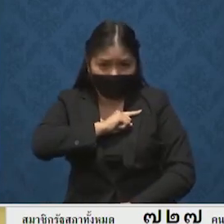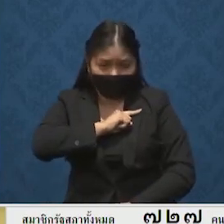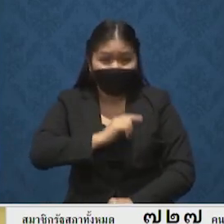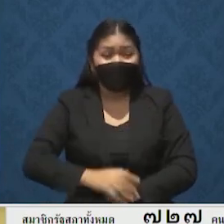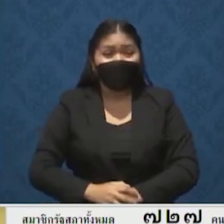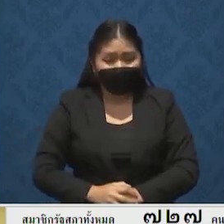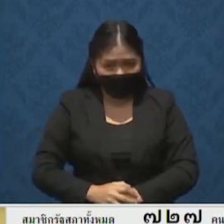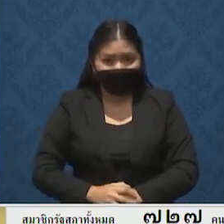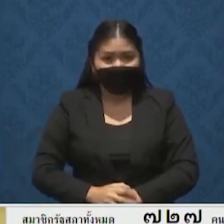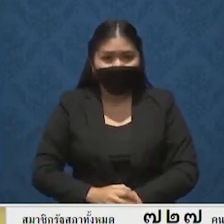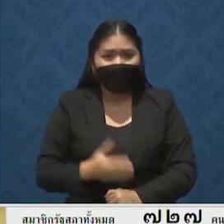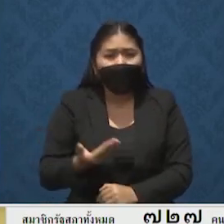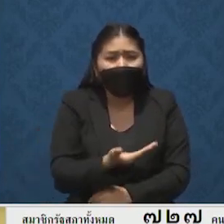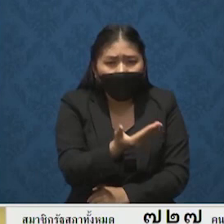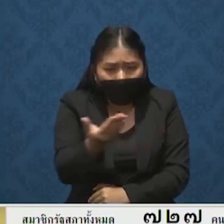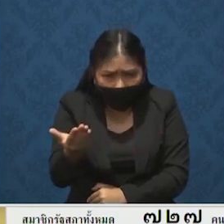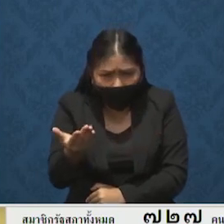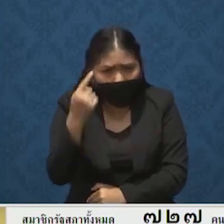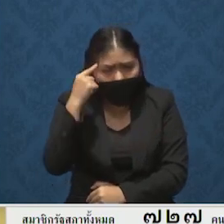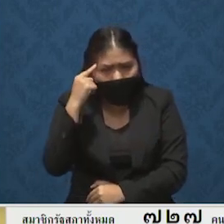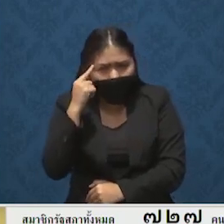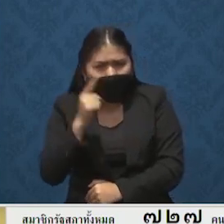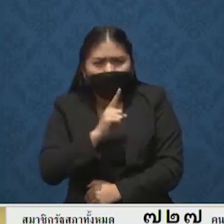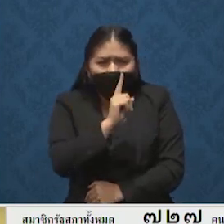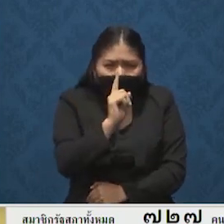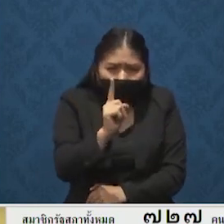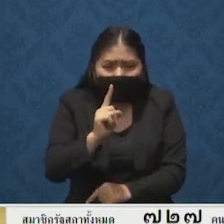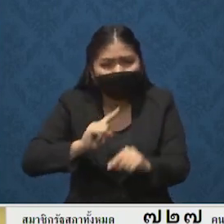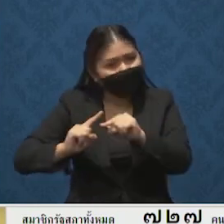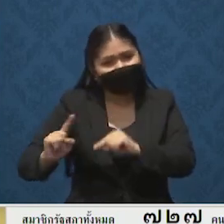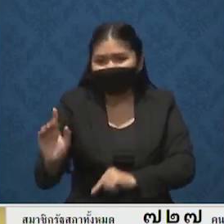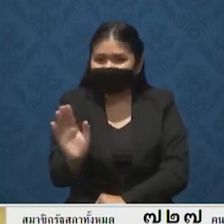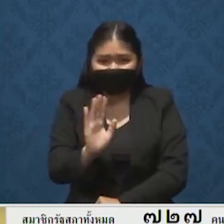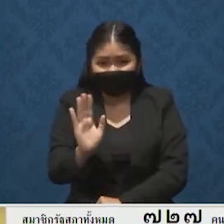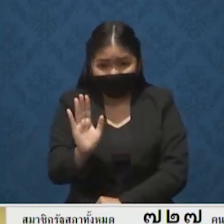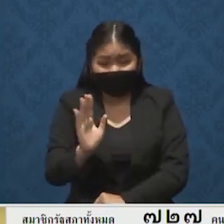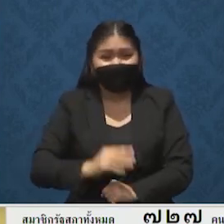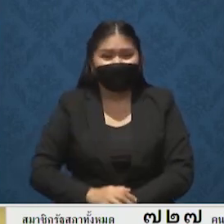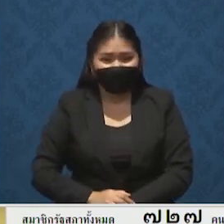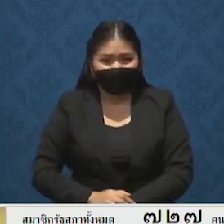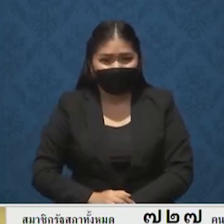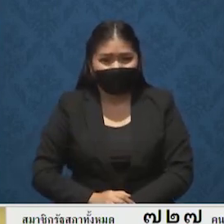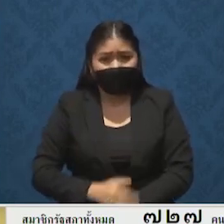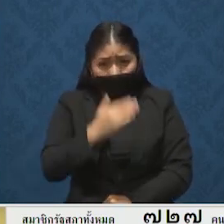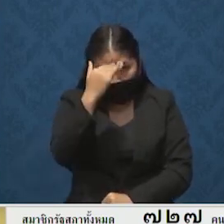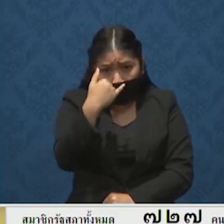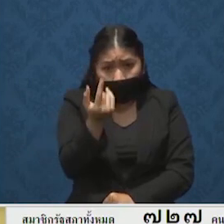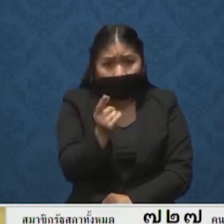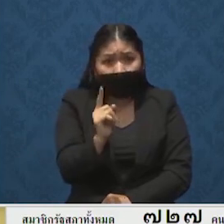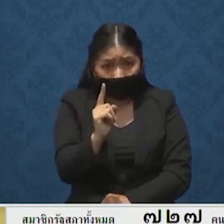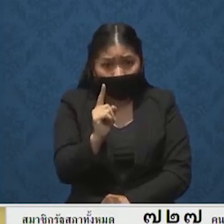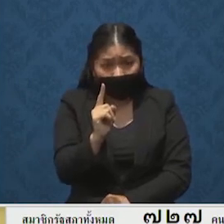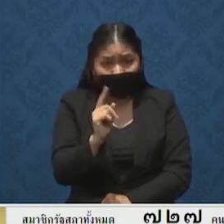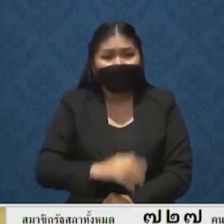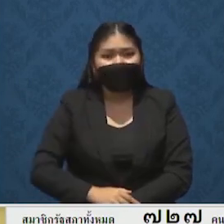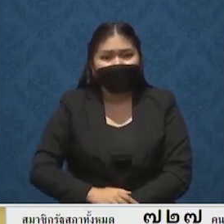และผมก็ขอร้องพวกเราว่าอย่าไปวิจารณ์คนที่ไม่มาเพราะว่าถือว่